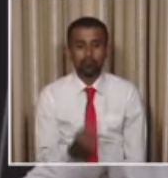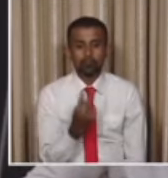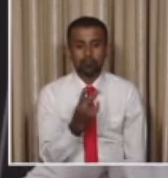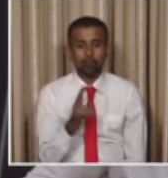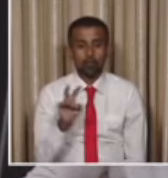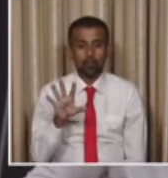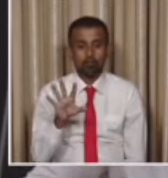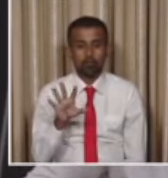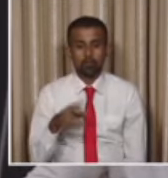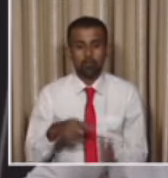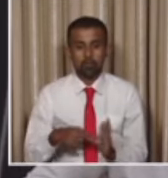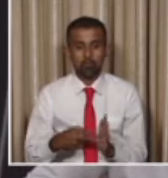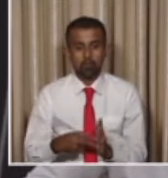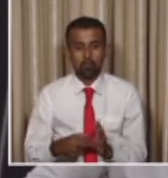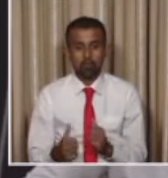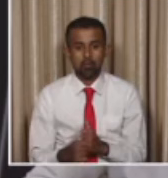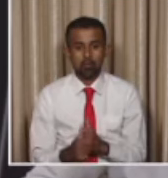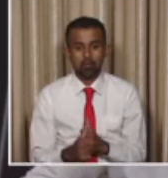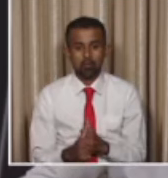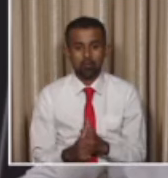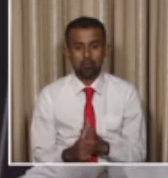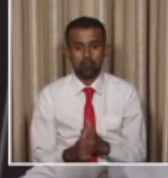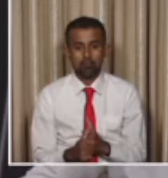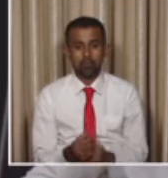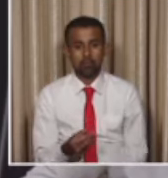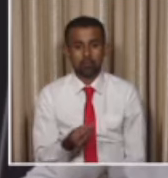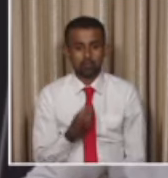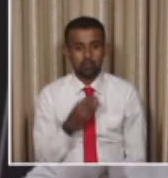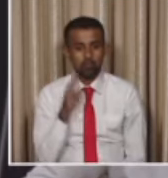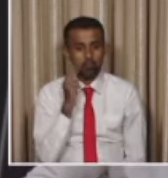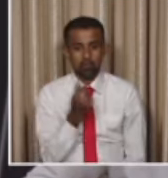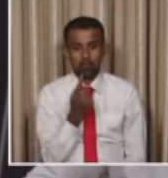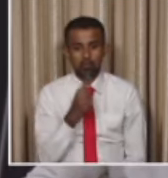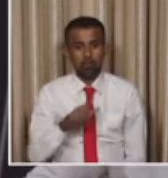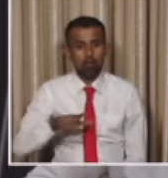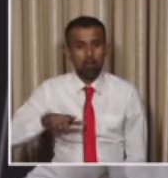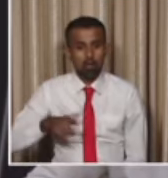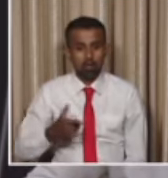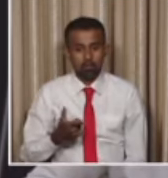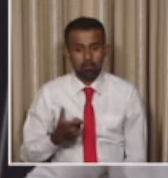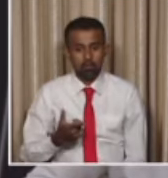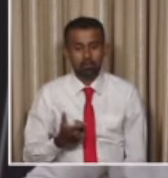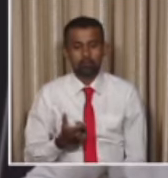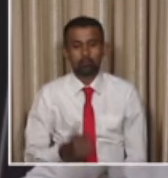2025 බජට් එක හදනකොට දෙන්න පොරොන්දු වෙලා තියෙනවා 700ක්.